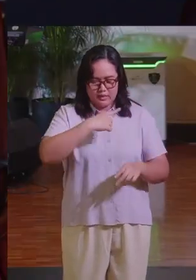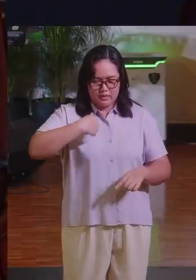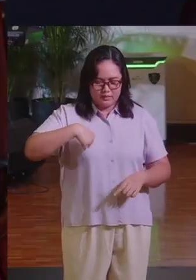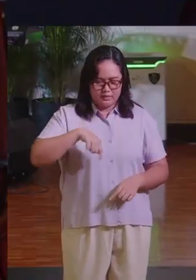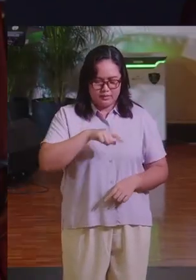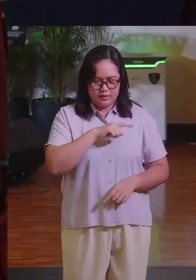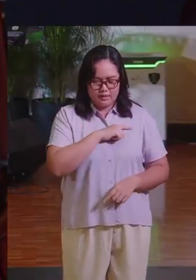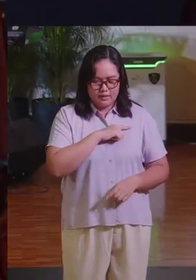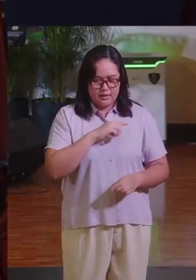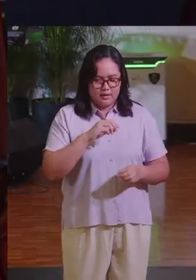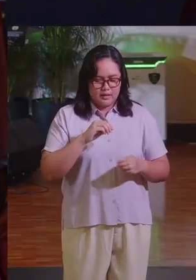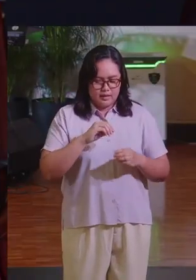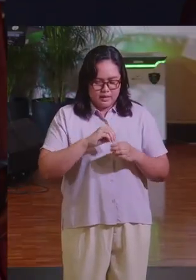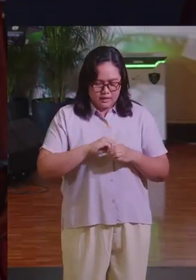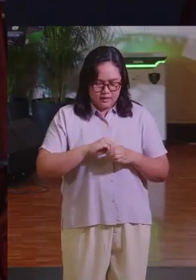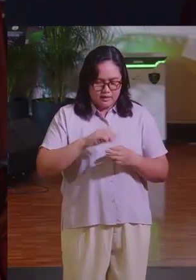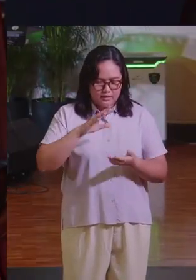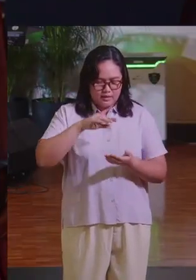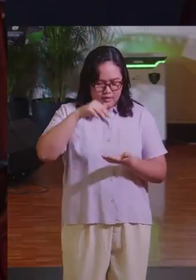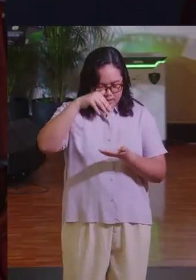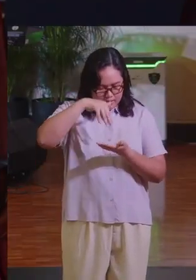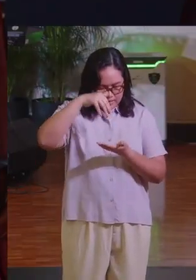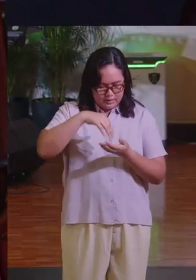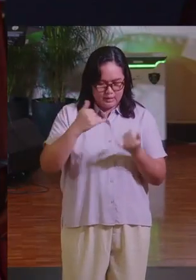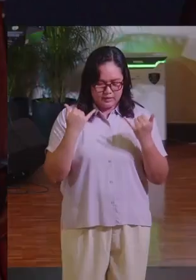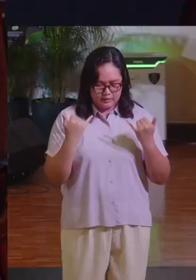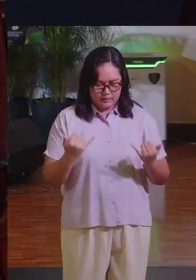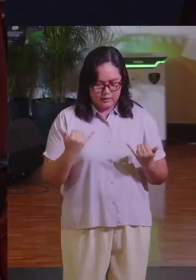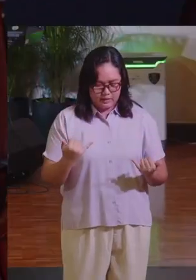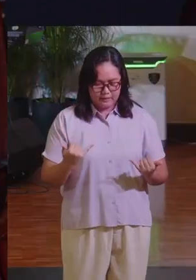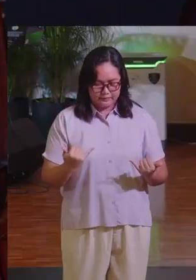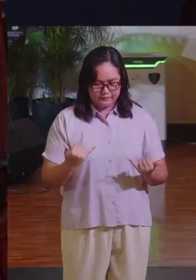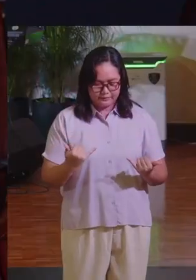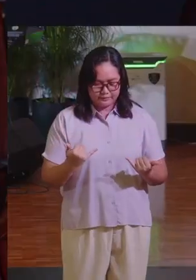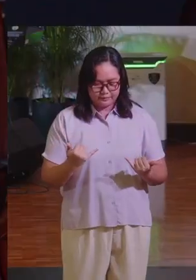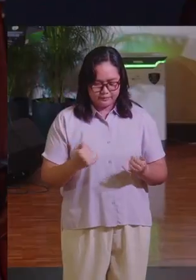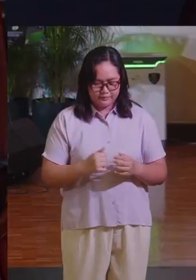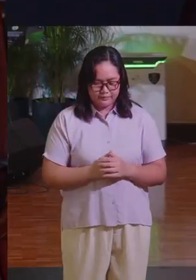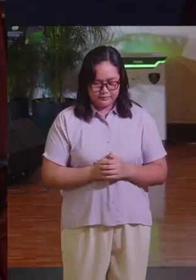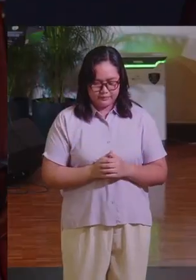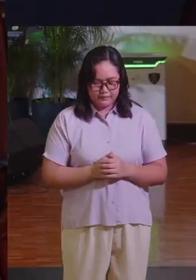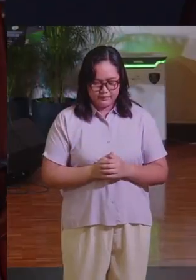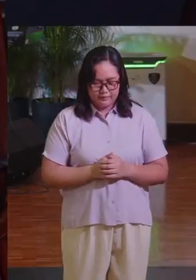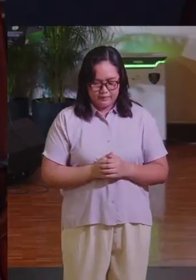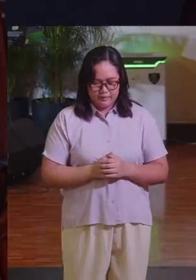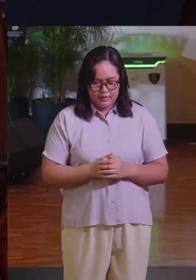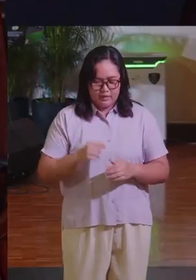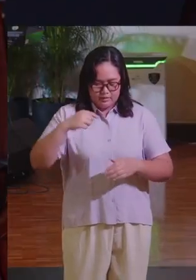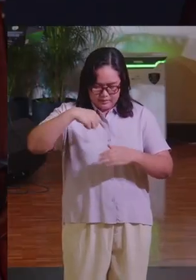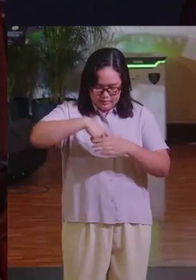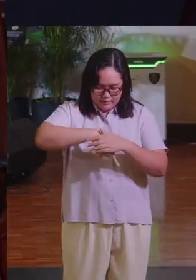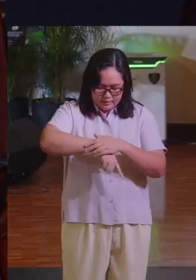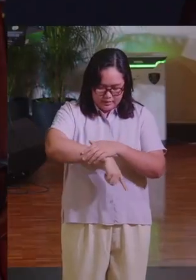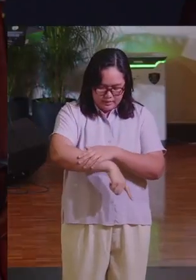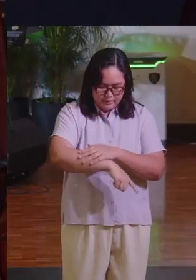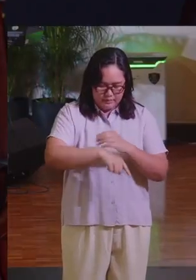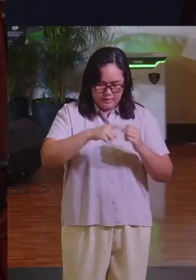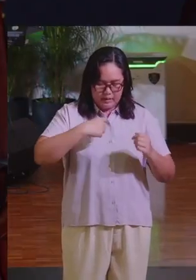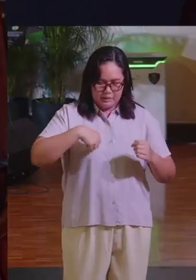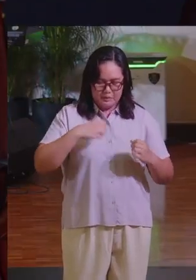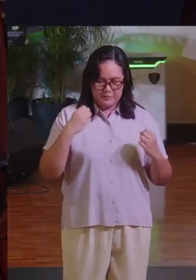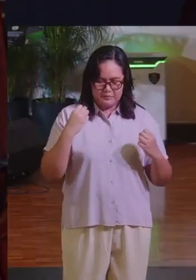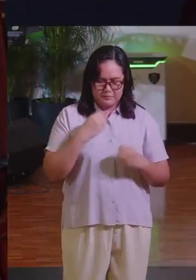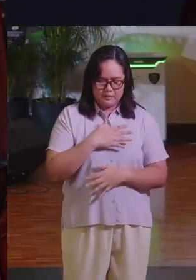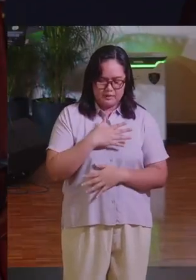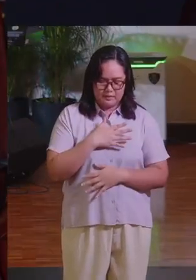sa inyo pong ituturo, sa inyong mensahe sa hapong ito. At lalo't higit, lumalim po ang aming takot,